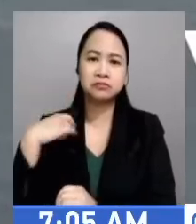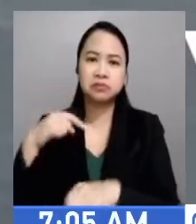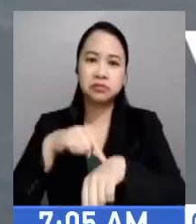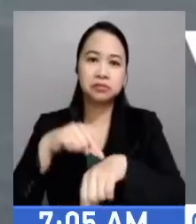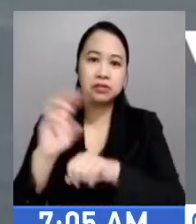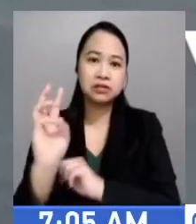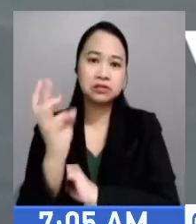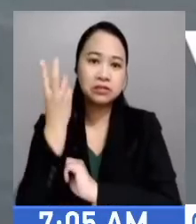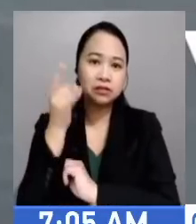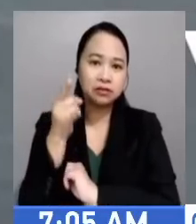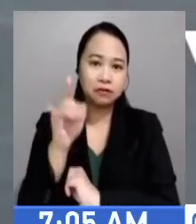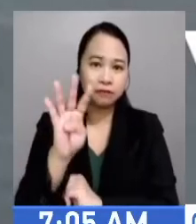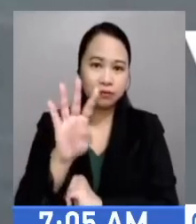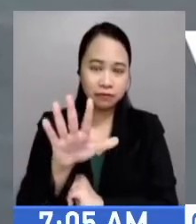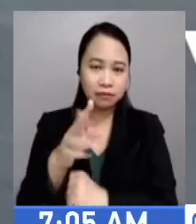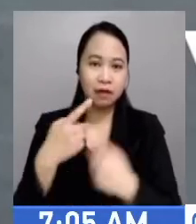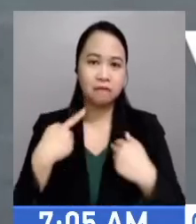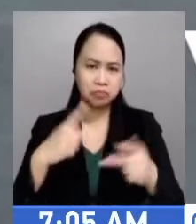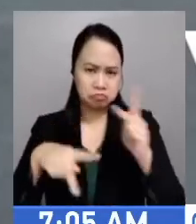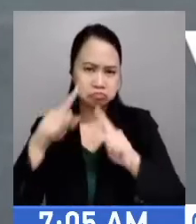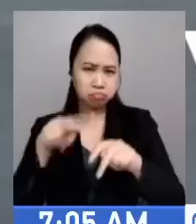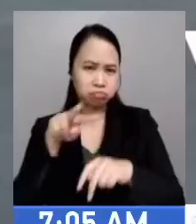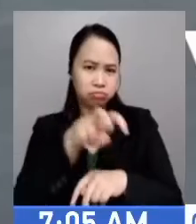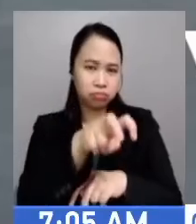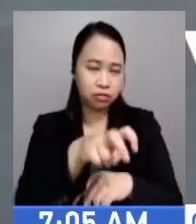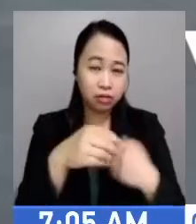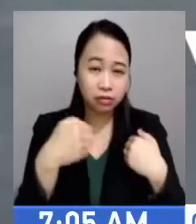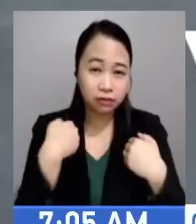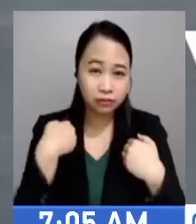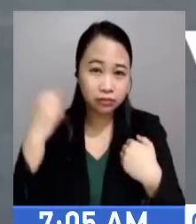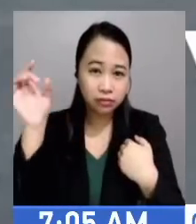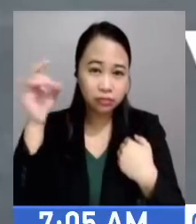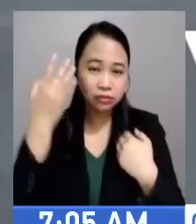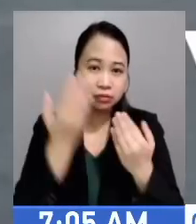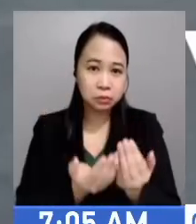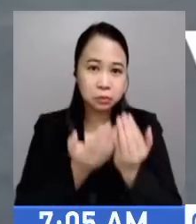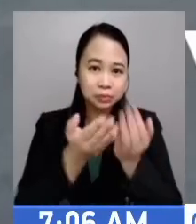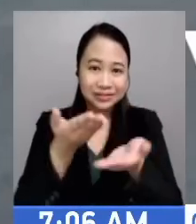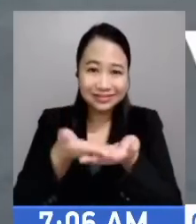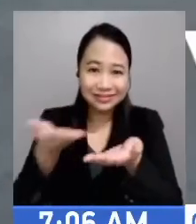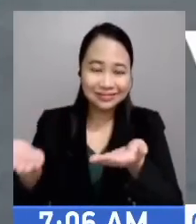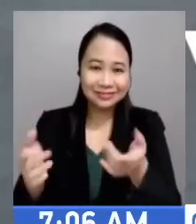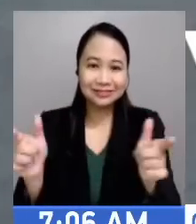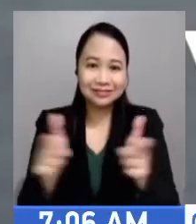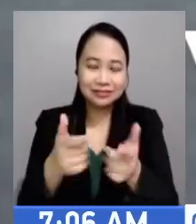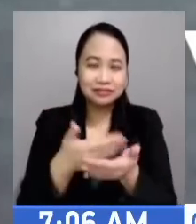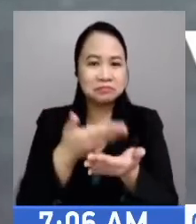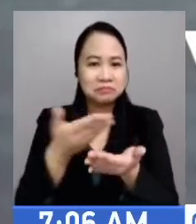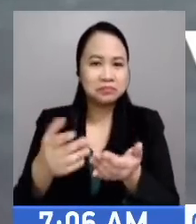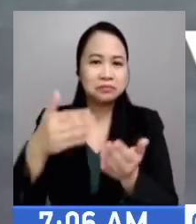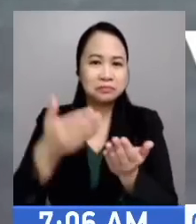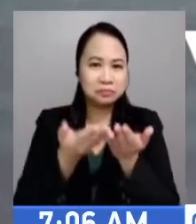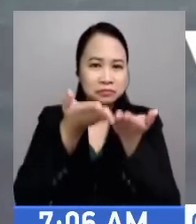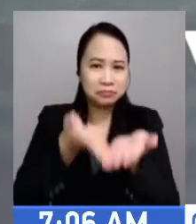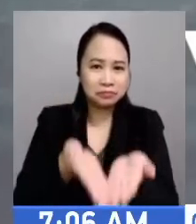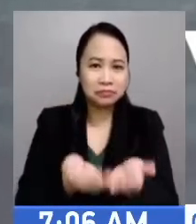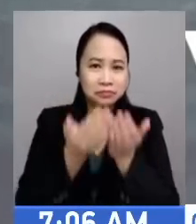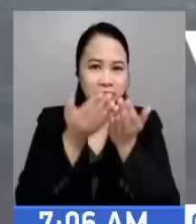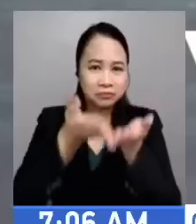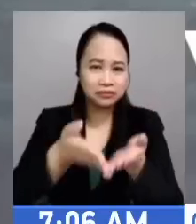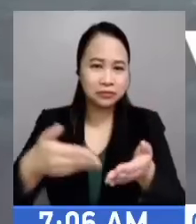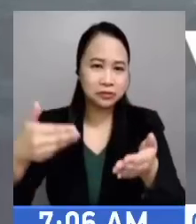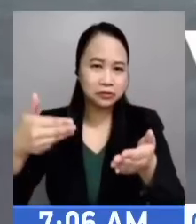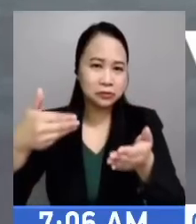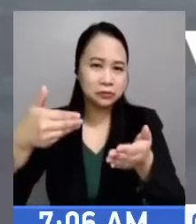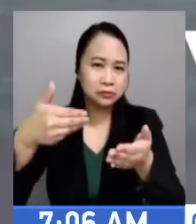Emilio Liwanag sa Pag-asa Island ang isang lumulutang na bagay na wala pang isang kilometro ang layo mula sa isla. Sinubukan daw hilahin ng mga